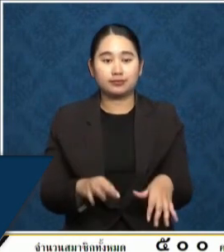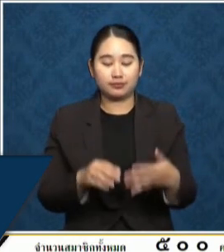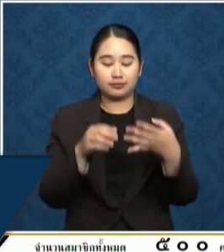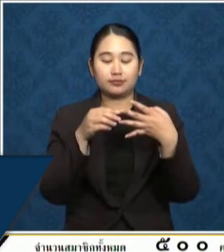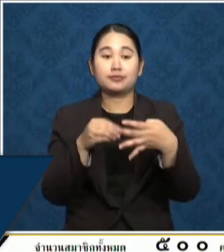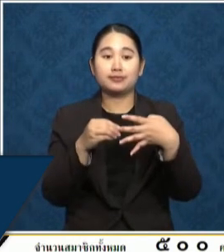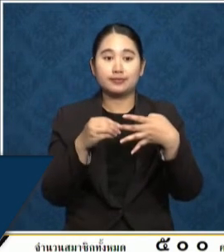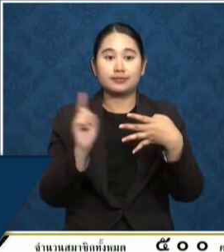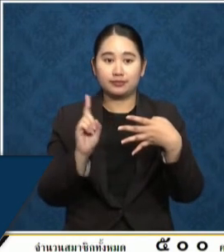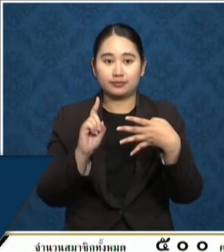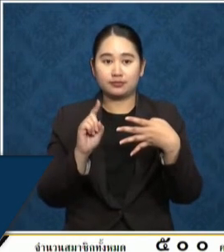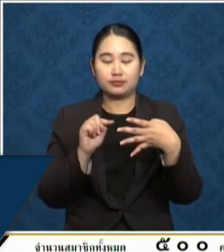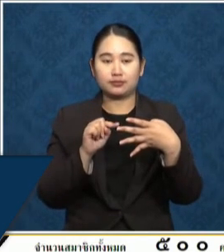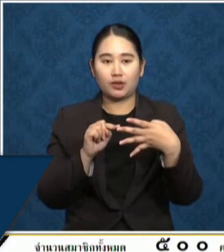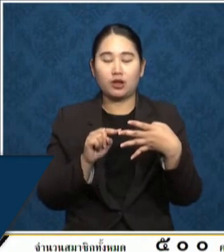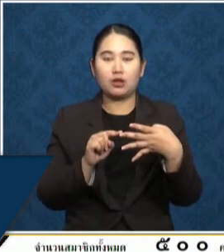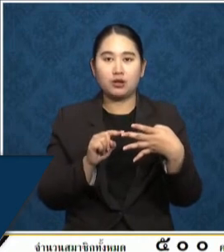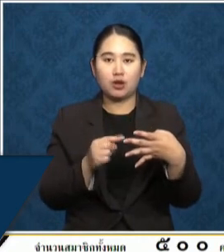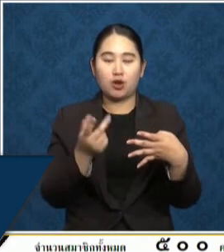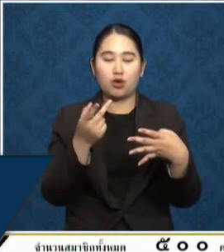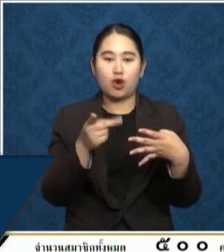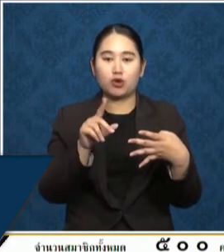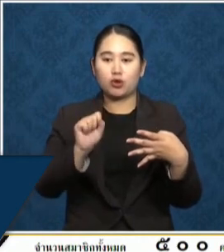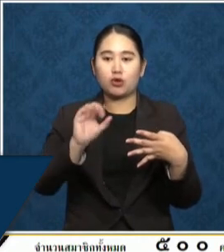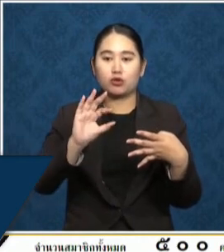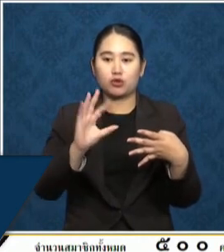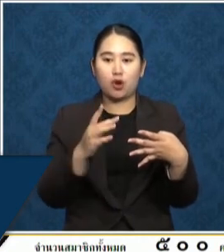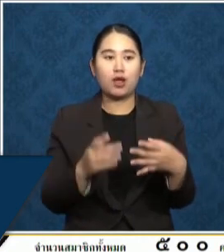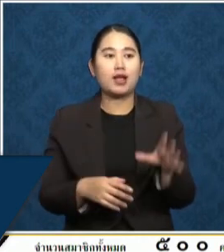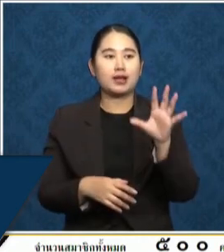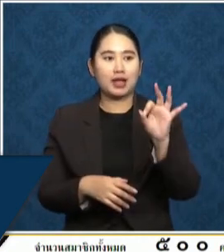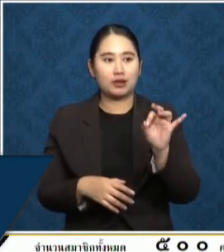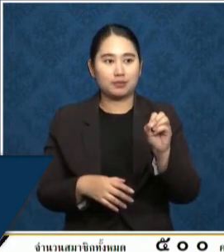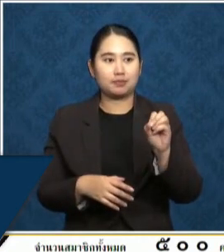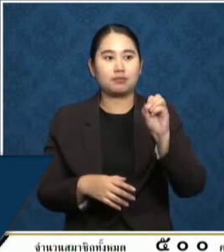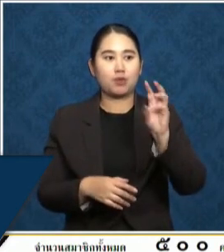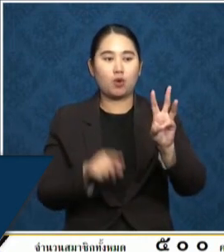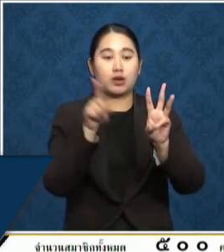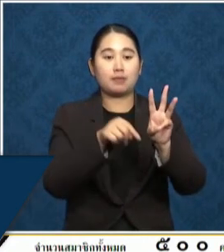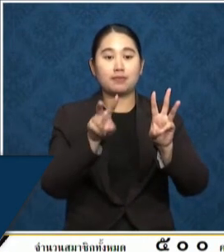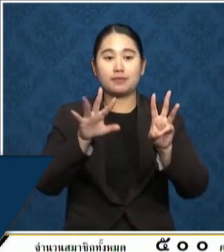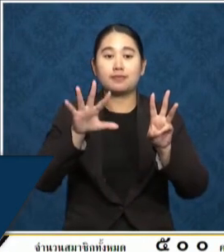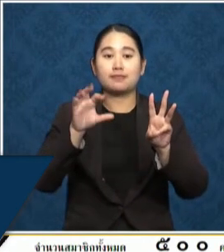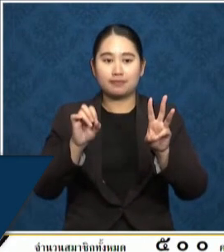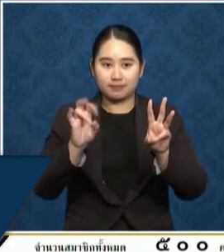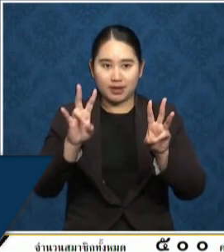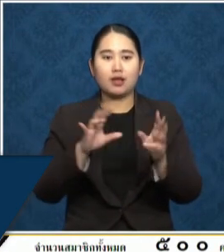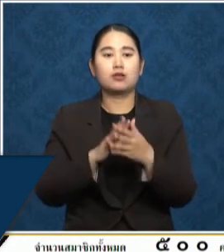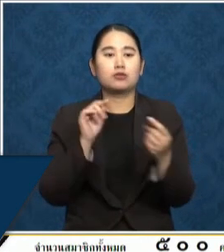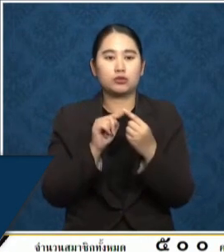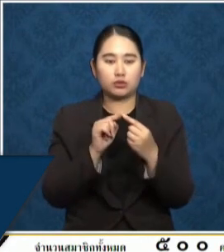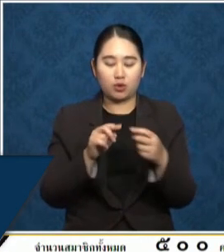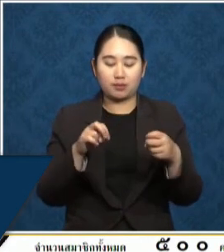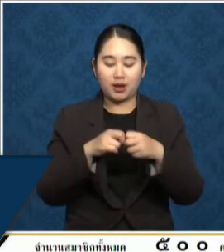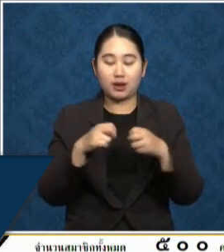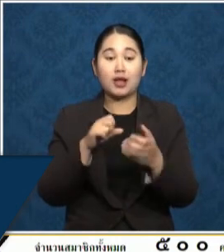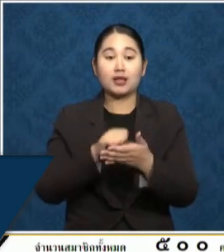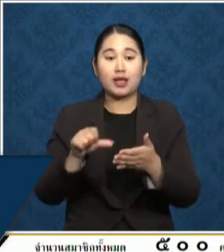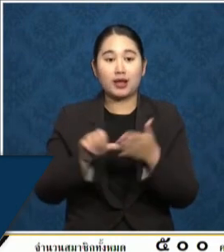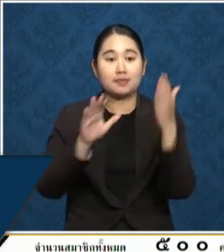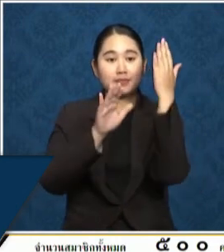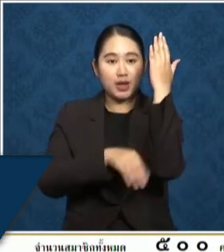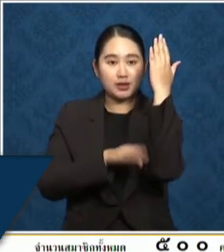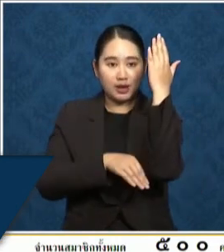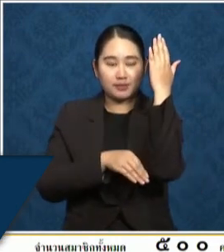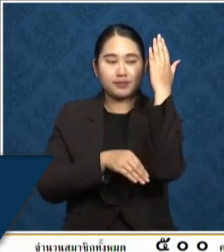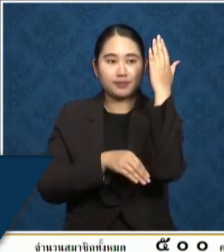คำสงประการที่ 2 ครัคคำสั่งคอสอชอที่ 96 ทับ 257เรื่องการแต่งตั้งคณะกรมการกัเครื่อนการแ้ไขปัญหาจัหวดชัแดน